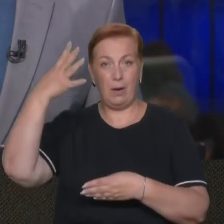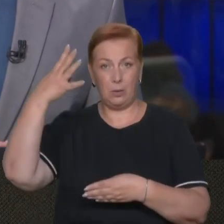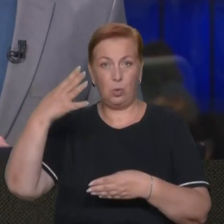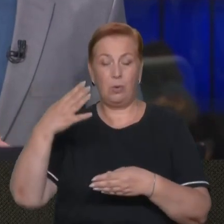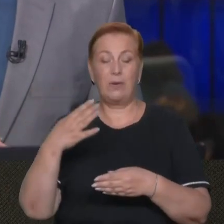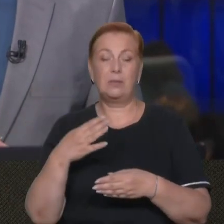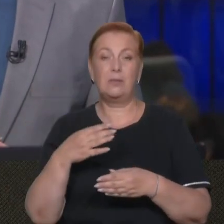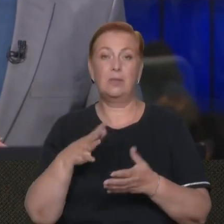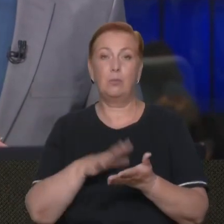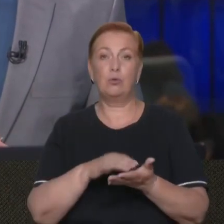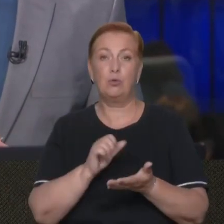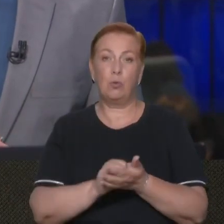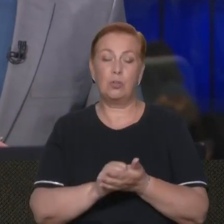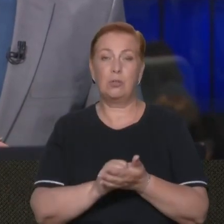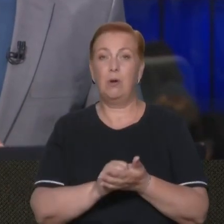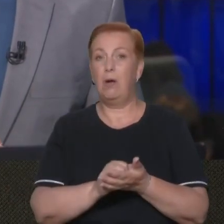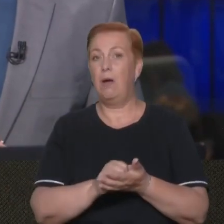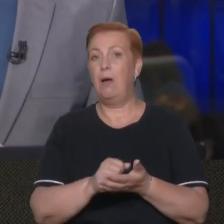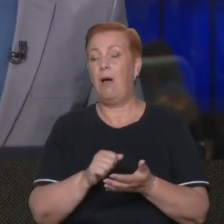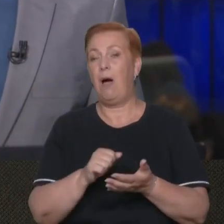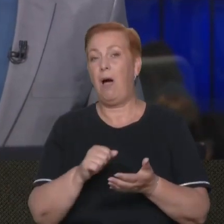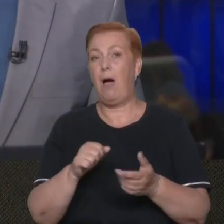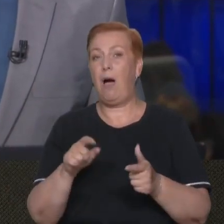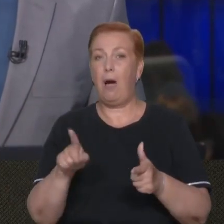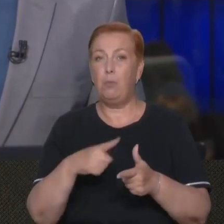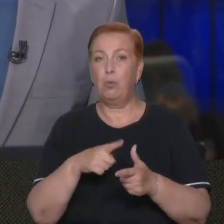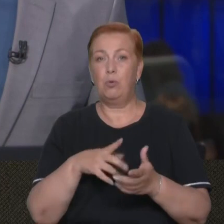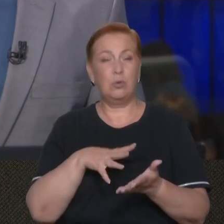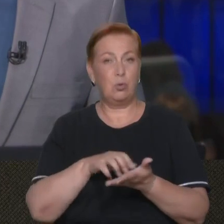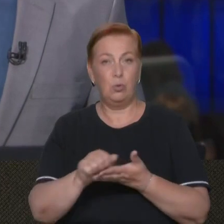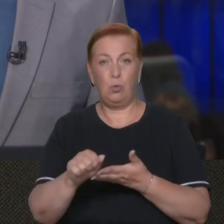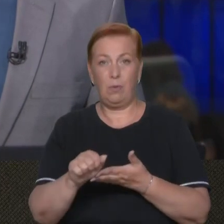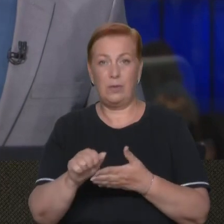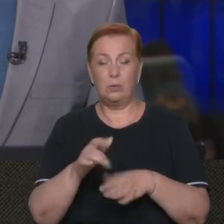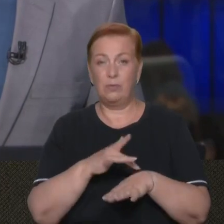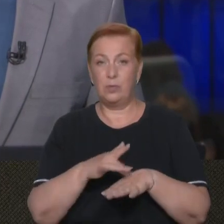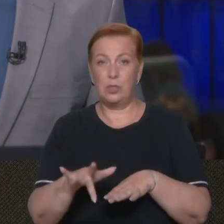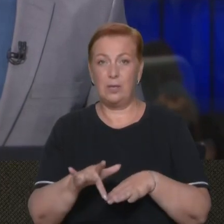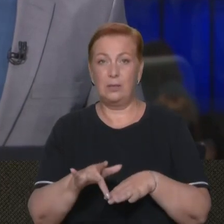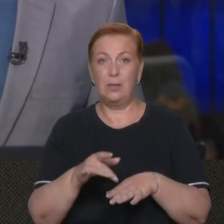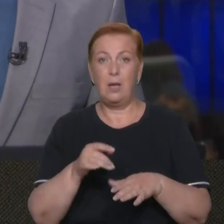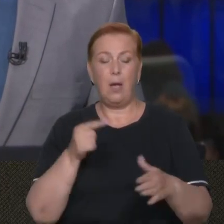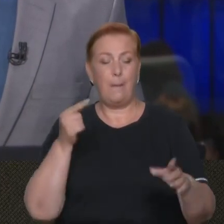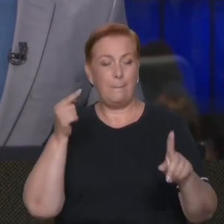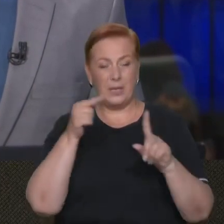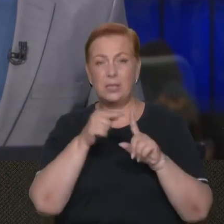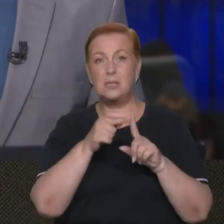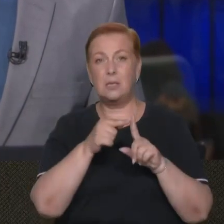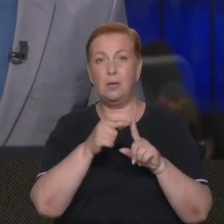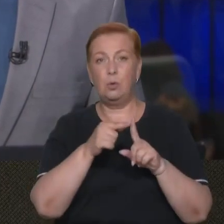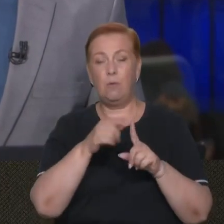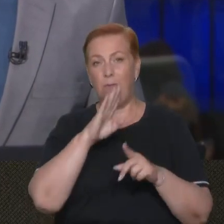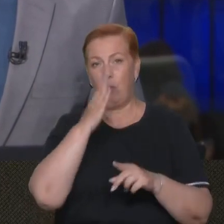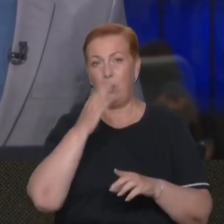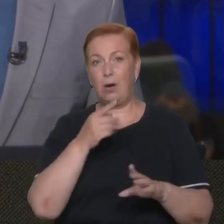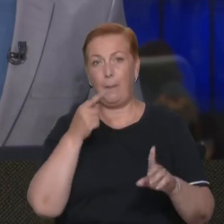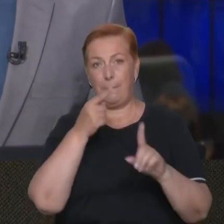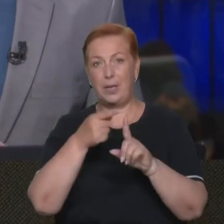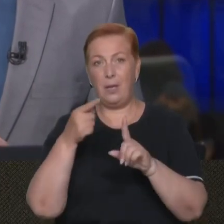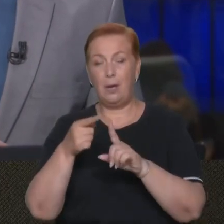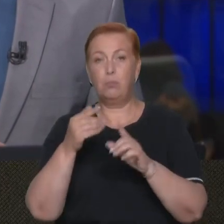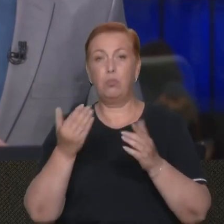або зруйновано вщент. Тобто досить потужно, прицільно ворог б'є по житлових кварталах. Угу.